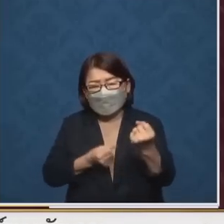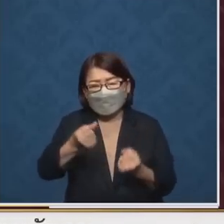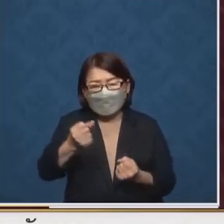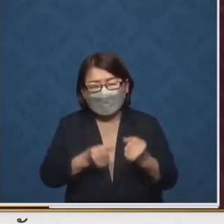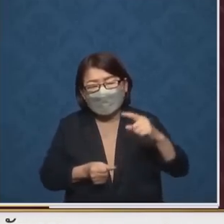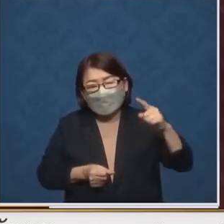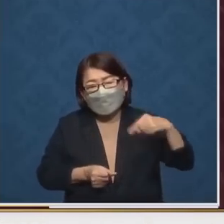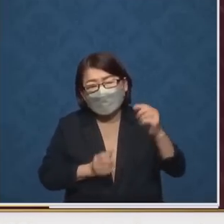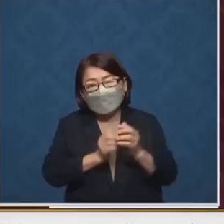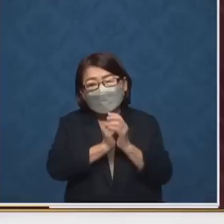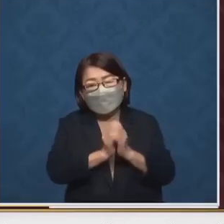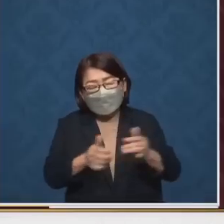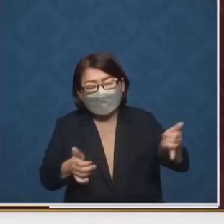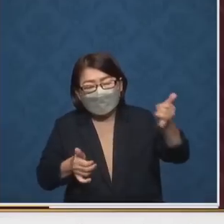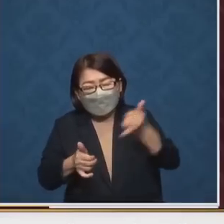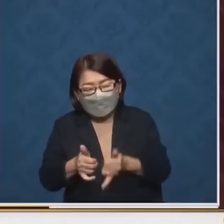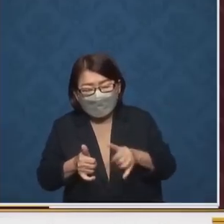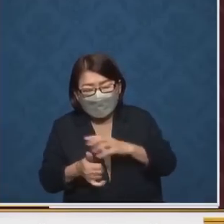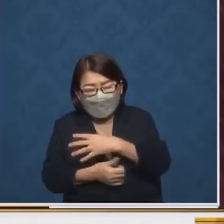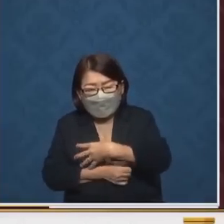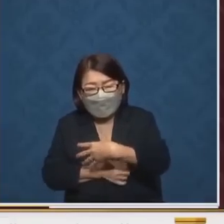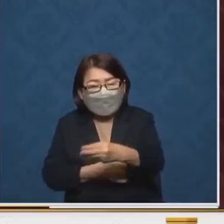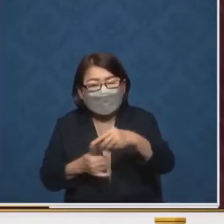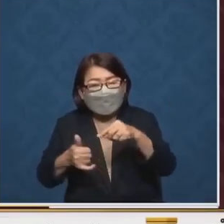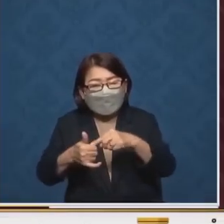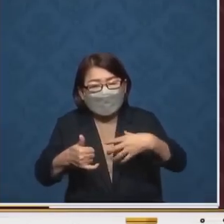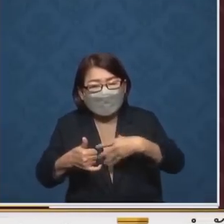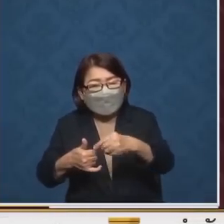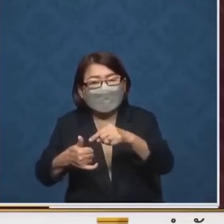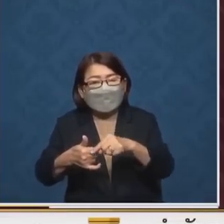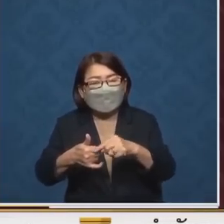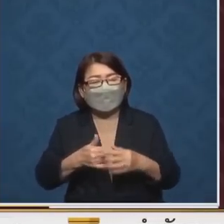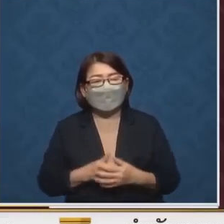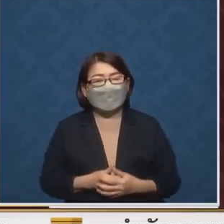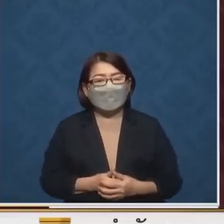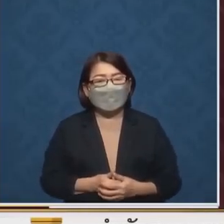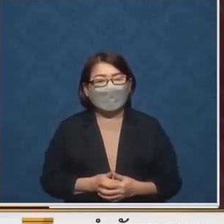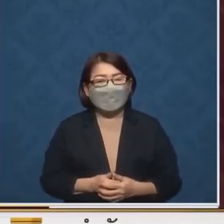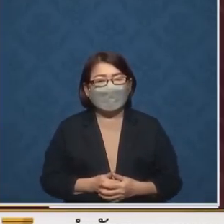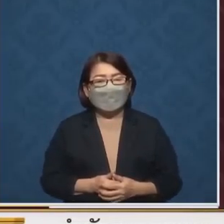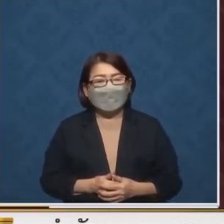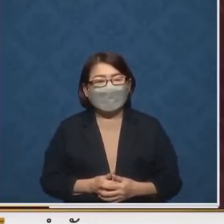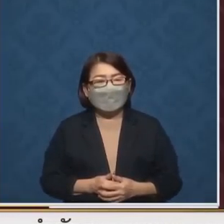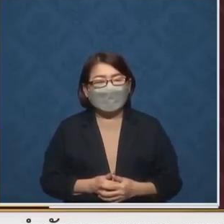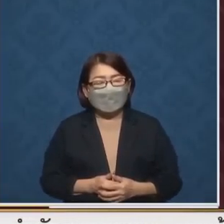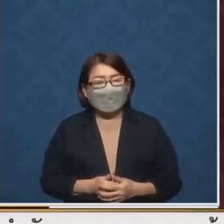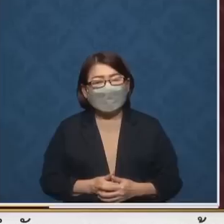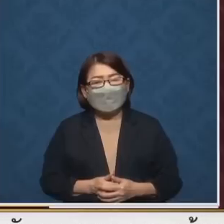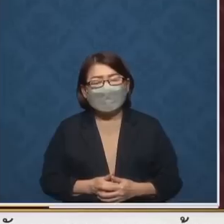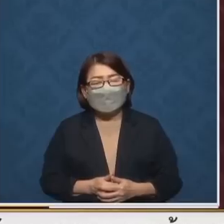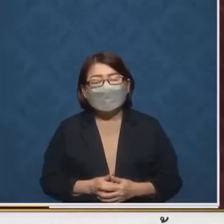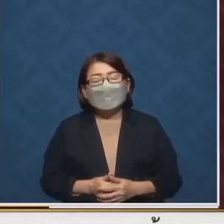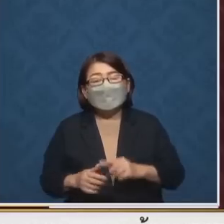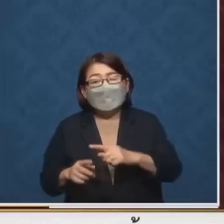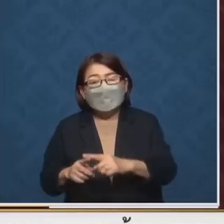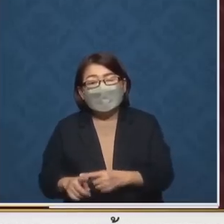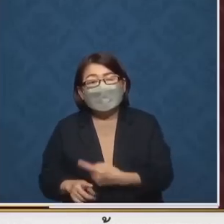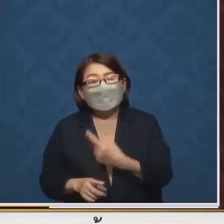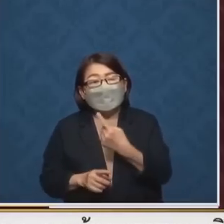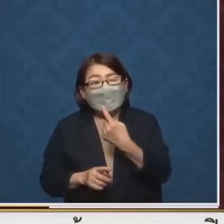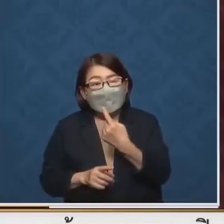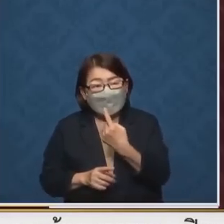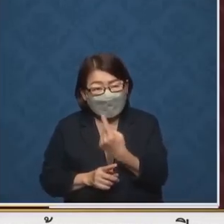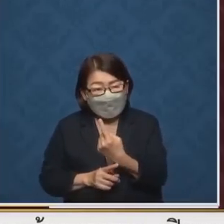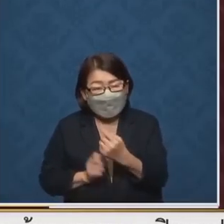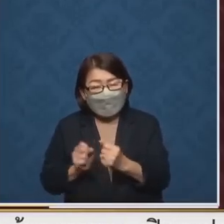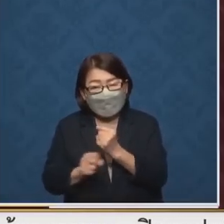ู้หญิงจนคนหนึ่นะครั ไปดูแผนต่อไปนั่นแลว่า มกรา 63 เราเก